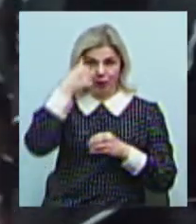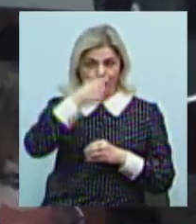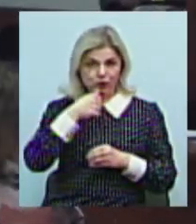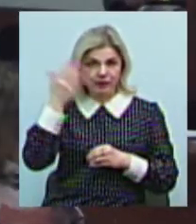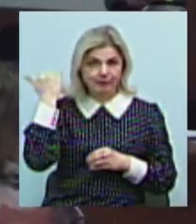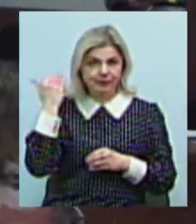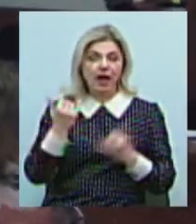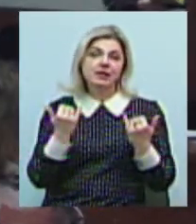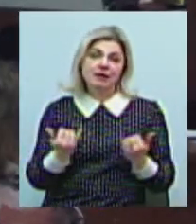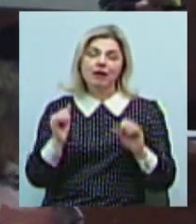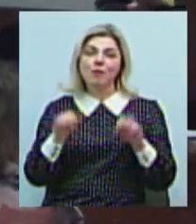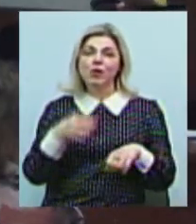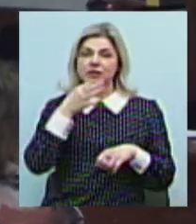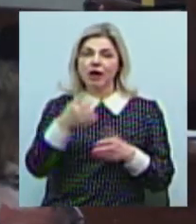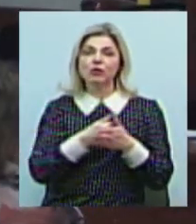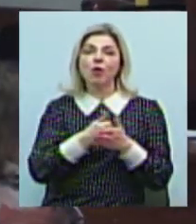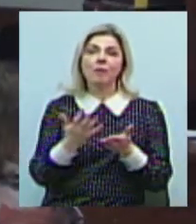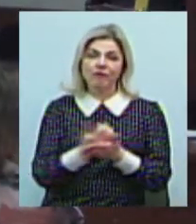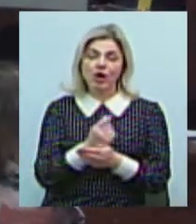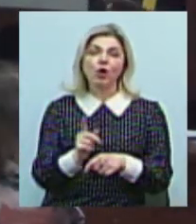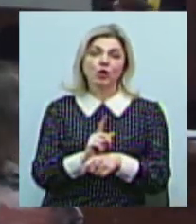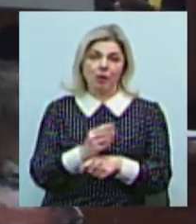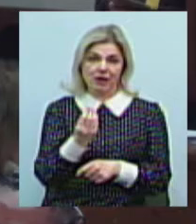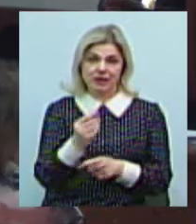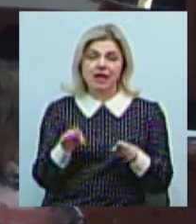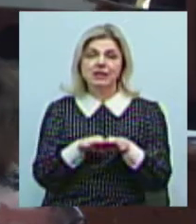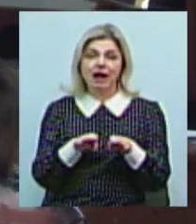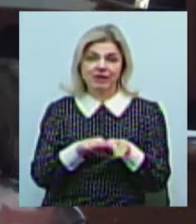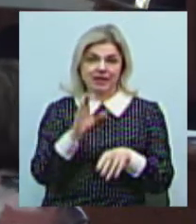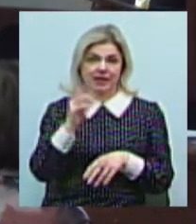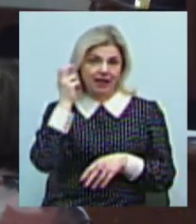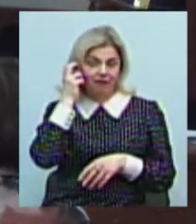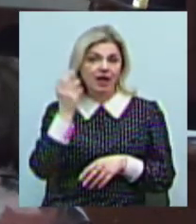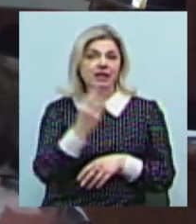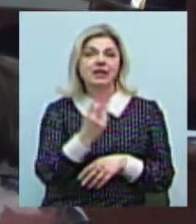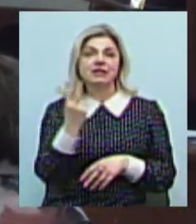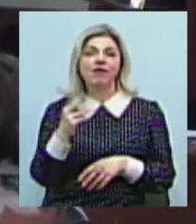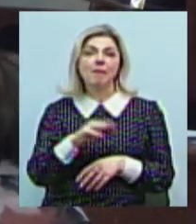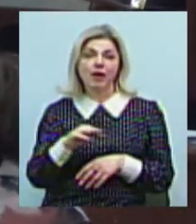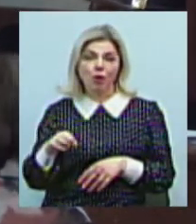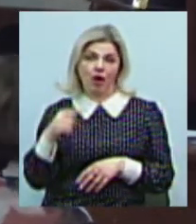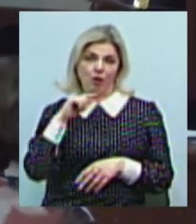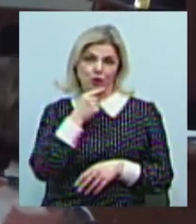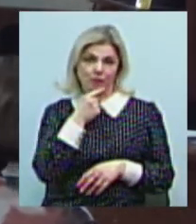Зараз можу сказати, що ми домоглися адекватної ціни порівняно з київською, а це 32 мільйони економії.